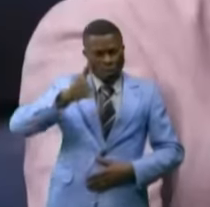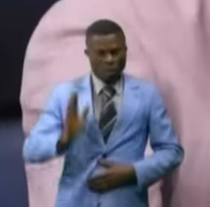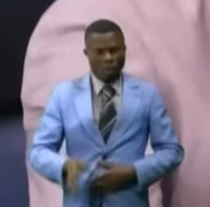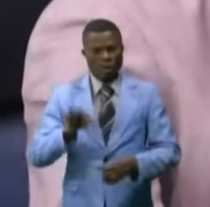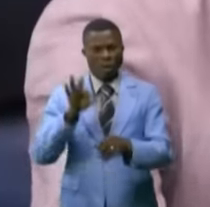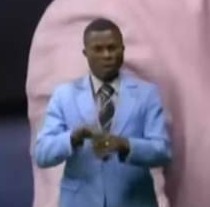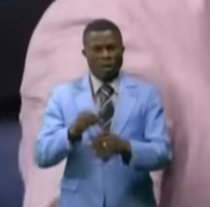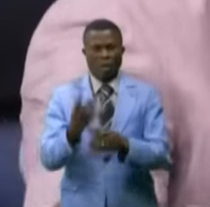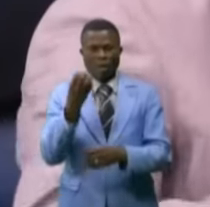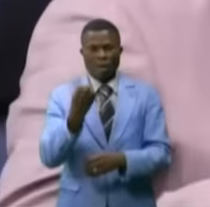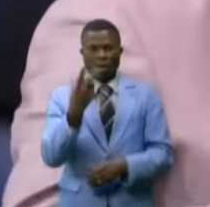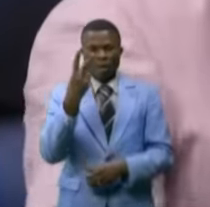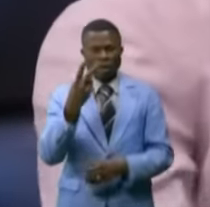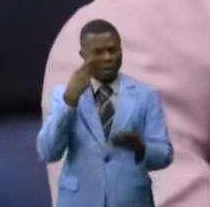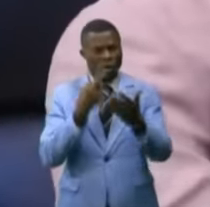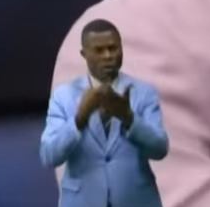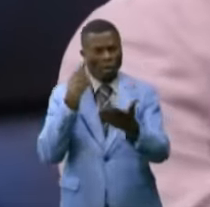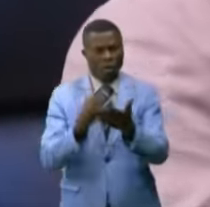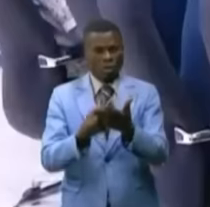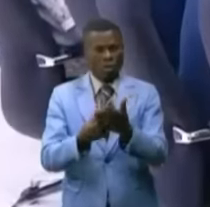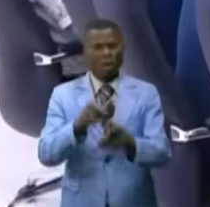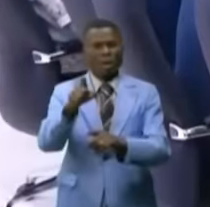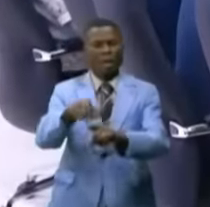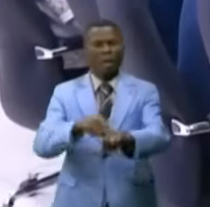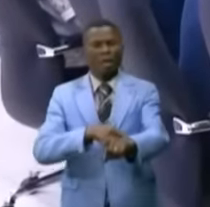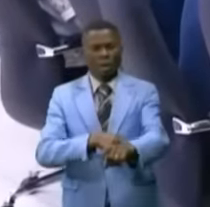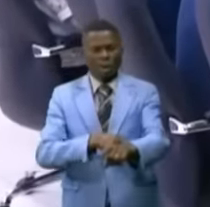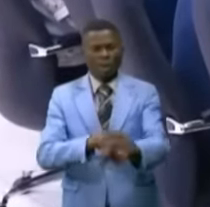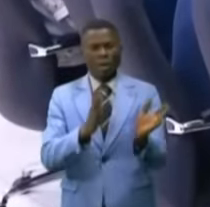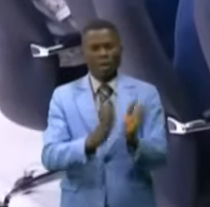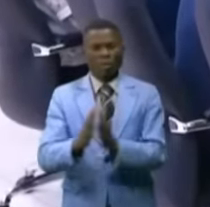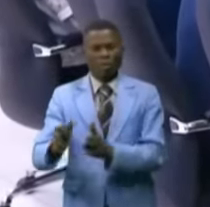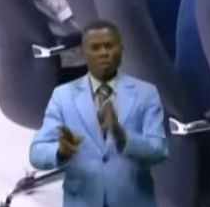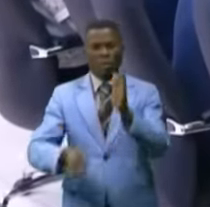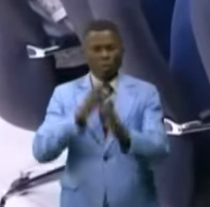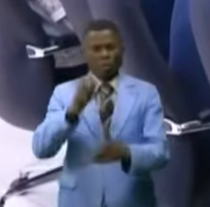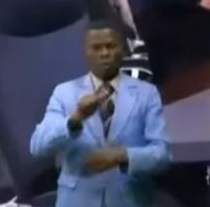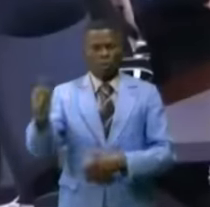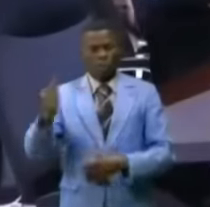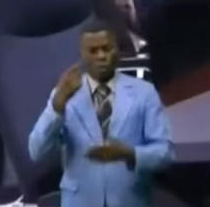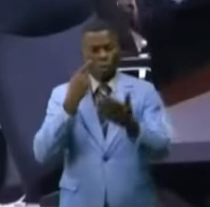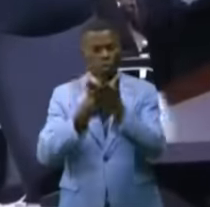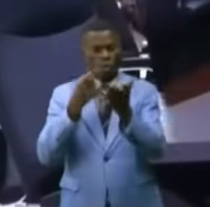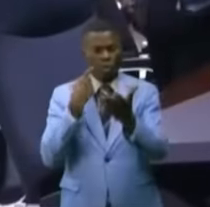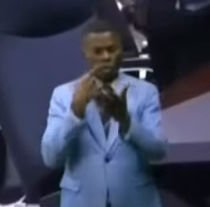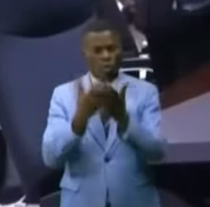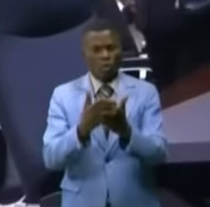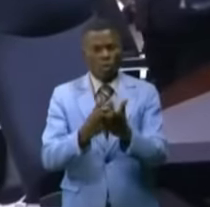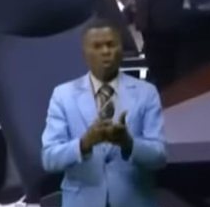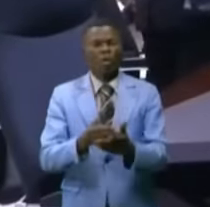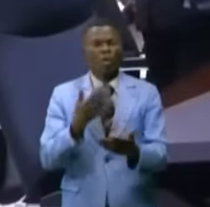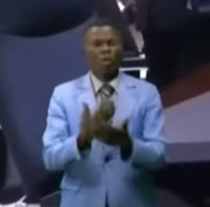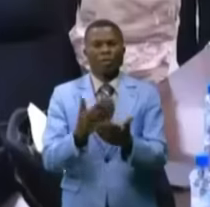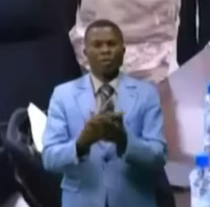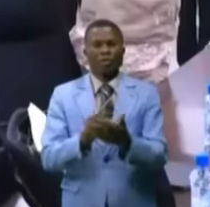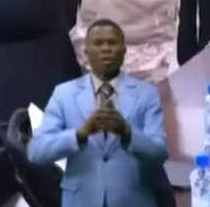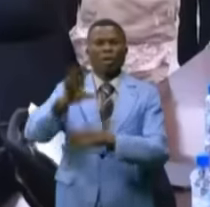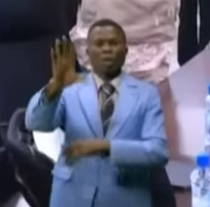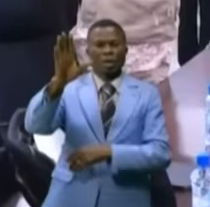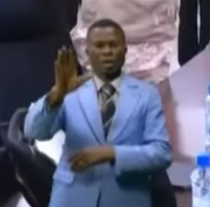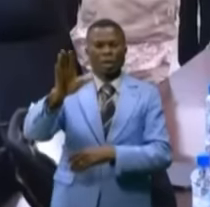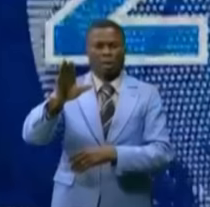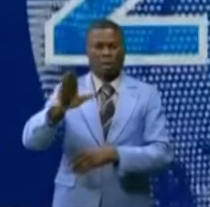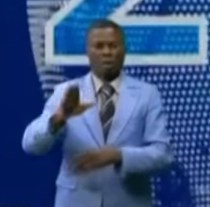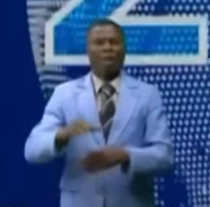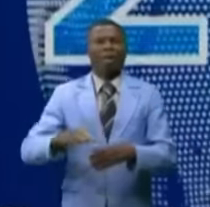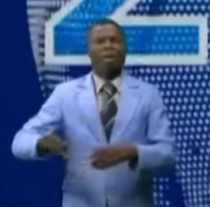électoraux, 42 observateurs de long terme. Il est également prévu que 12 autres observateurs de court terme soient déployés à l'approche du